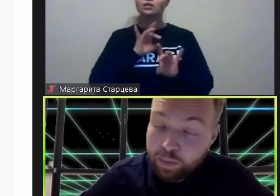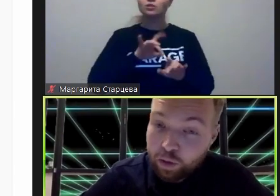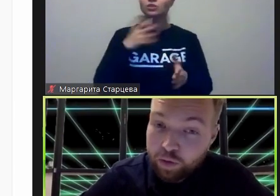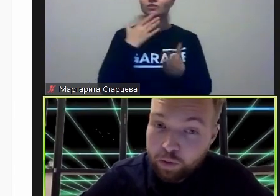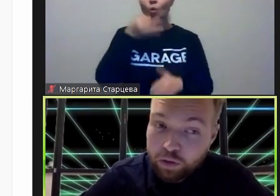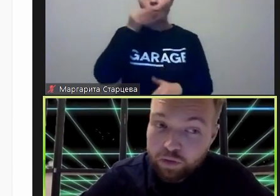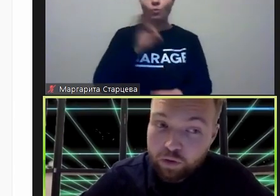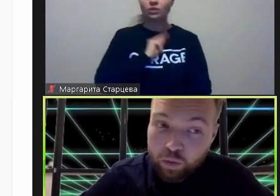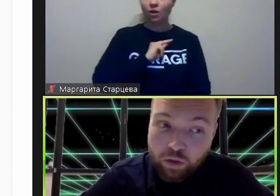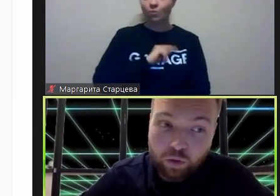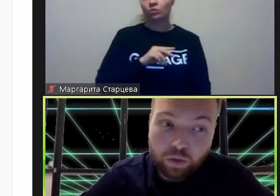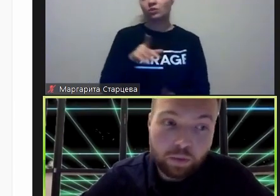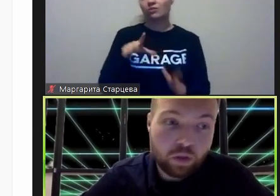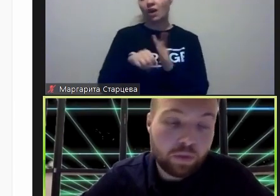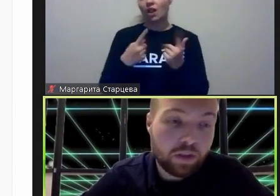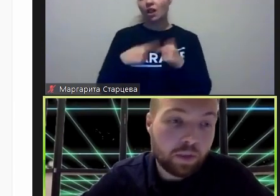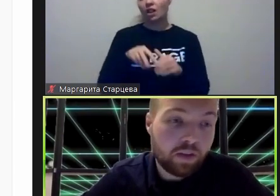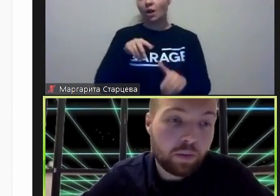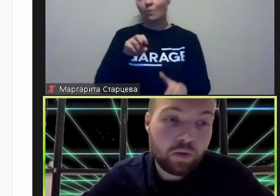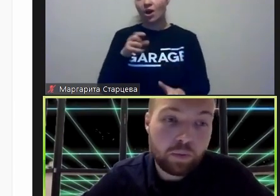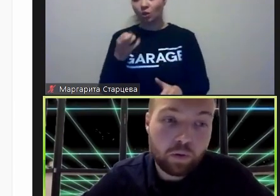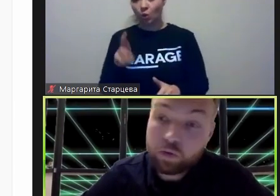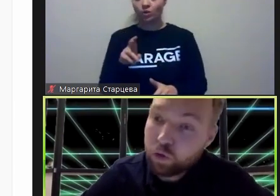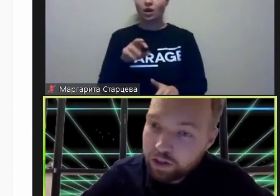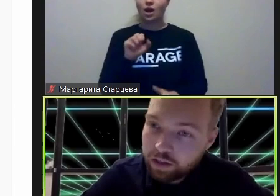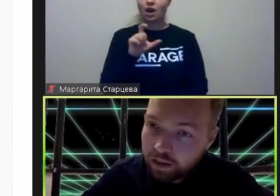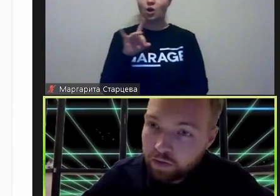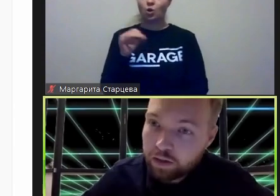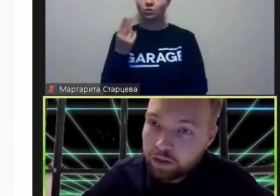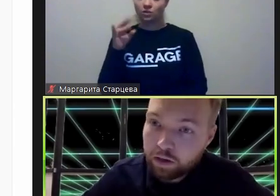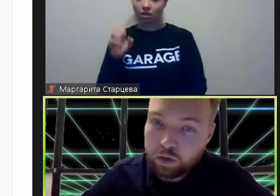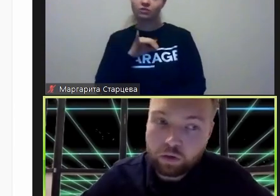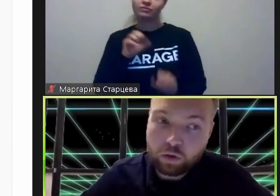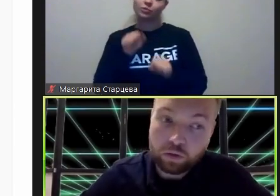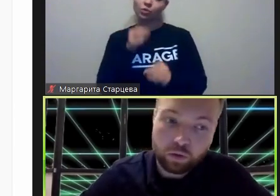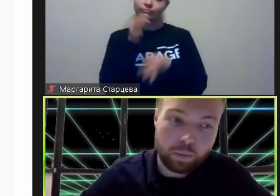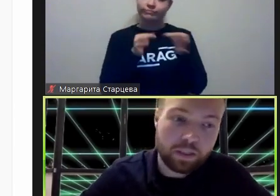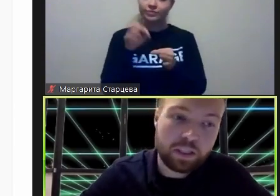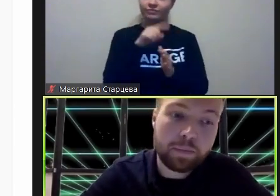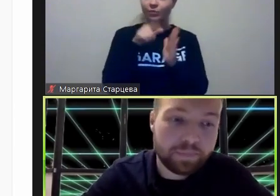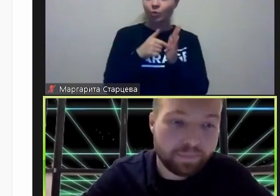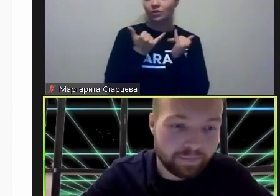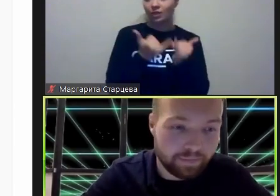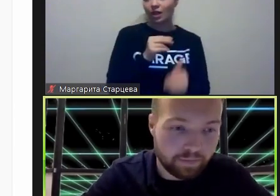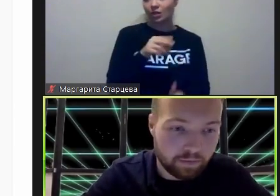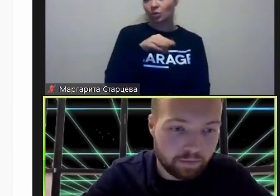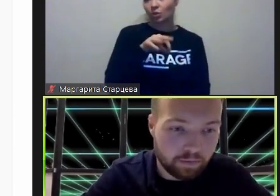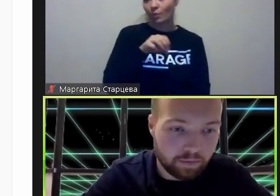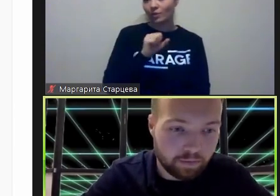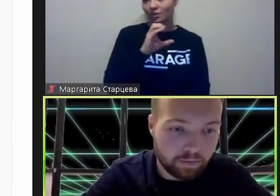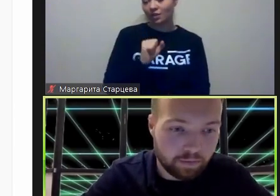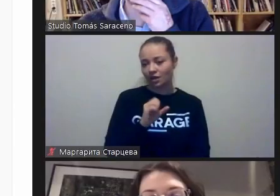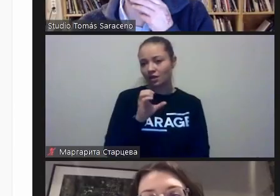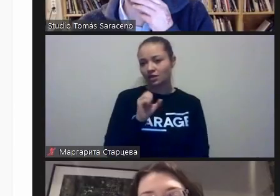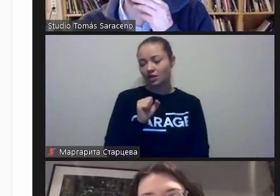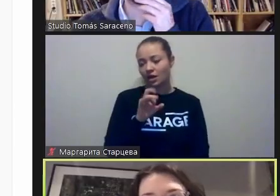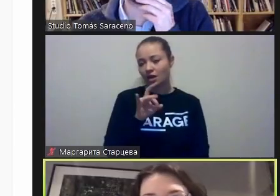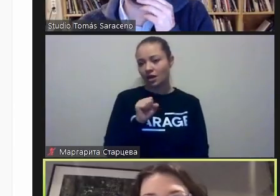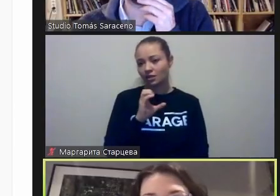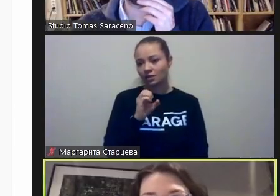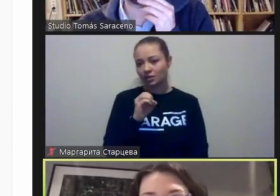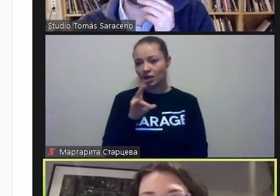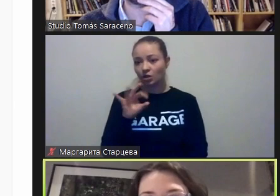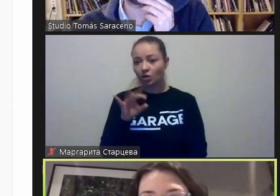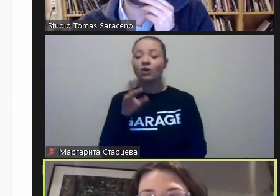the Aerocene laboratory and ask a couple of questions from the participants of the laboratory. Ярослав,